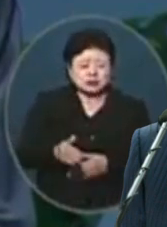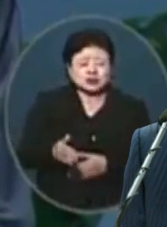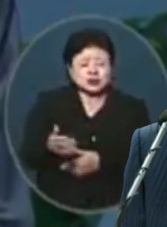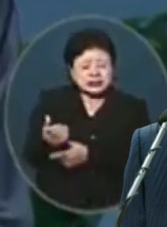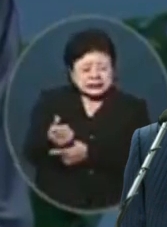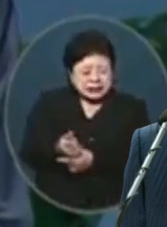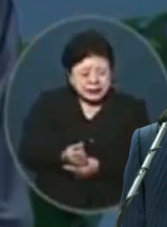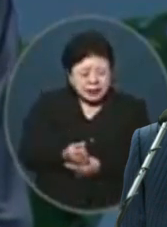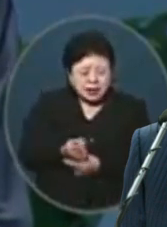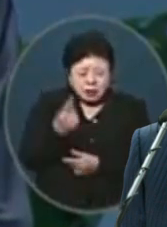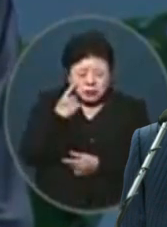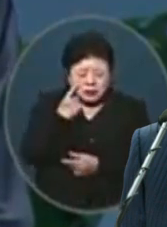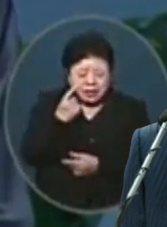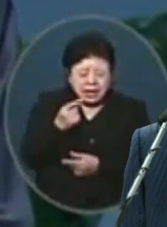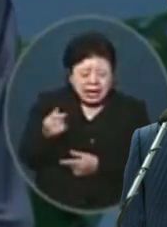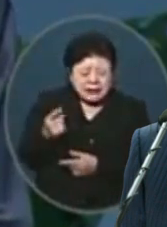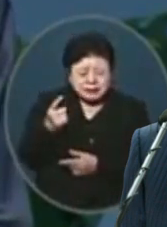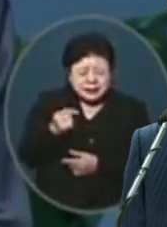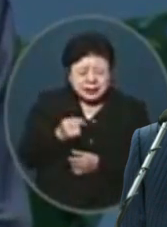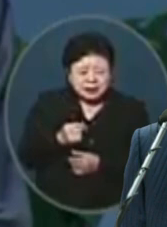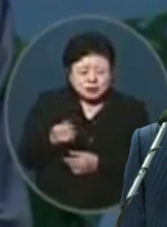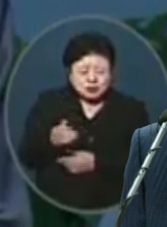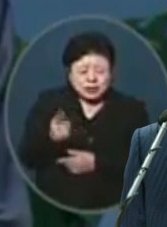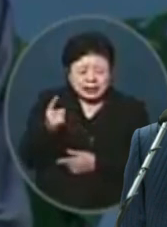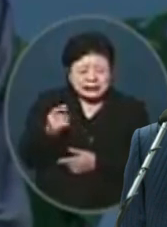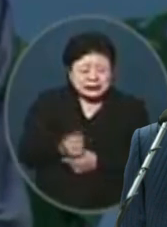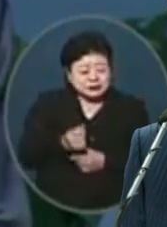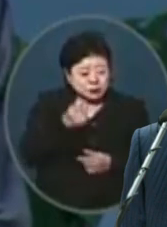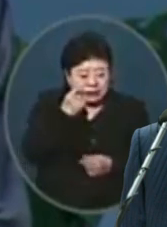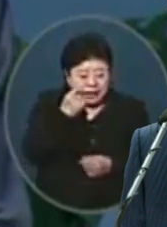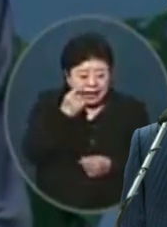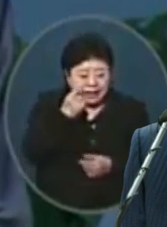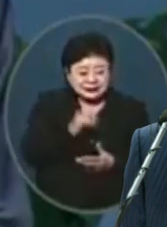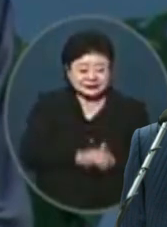그물을 던져도 고기를 한 마리도 못 잡았습니다.